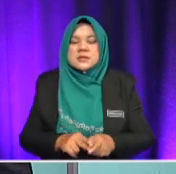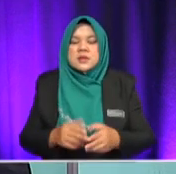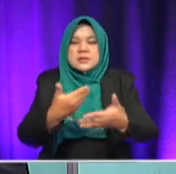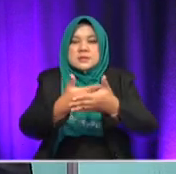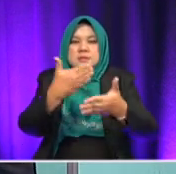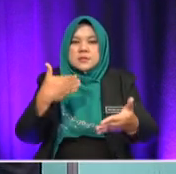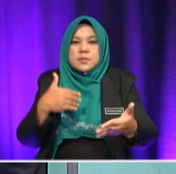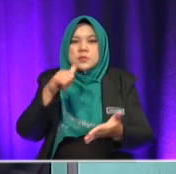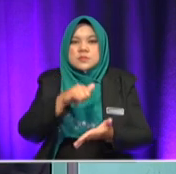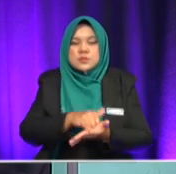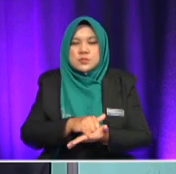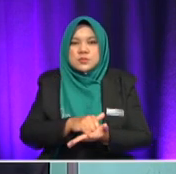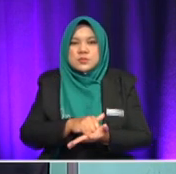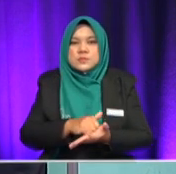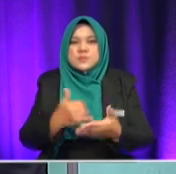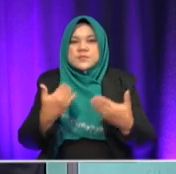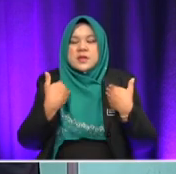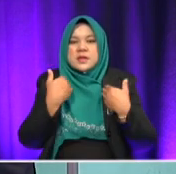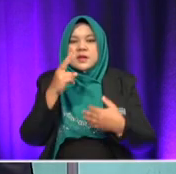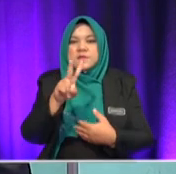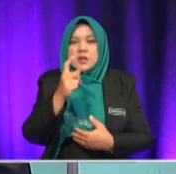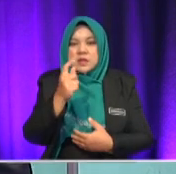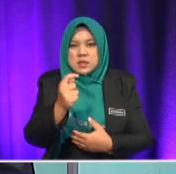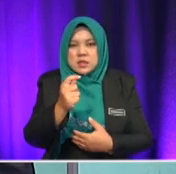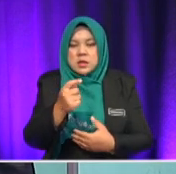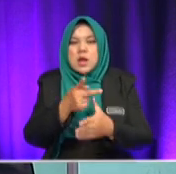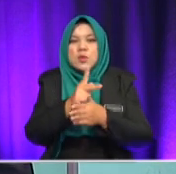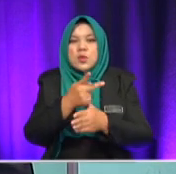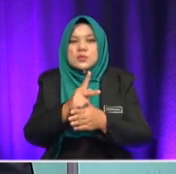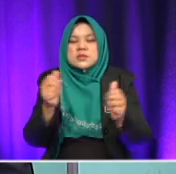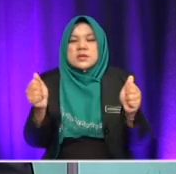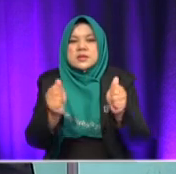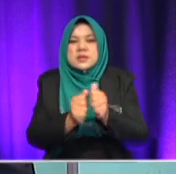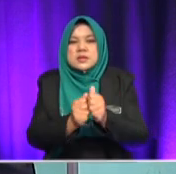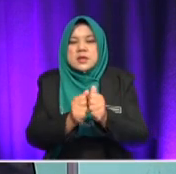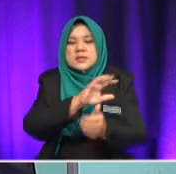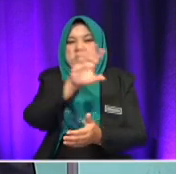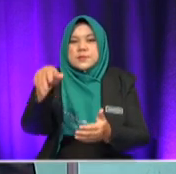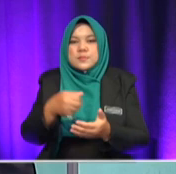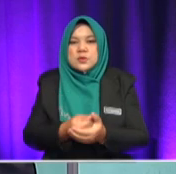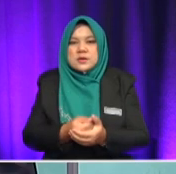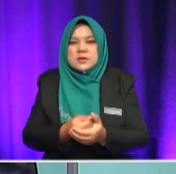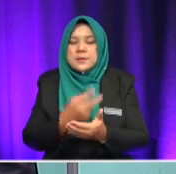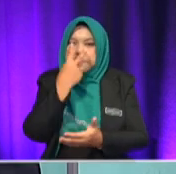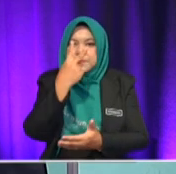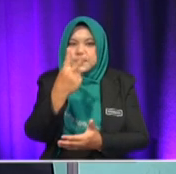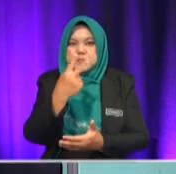itu kita ada sedikit witi istimewa anak kos ikan dengan semua saksikan